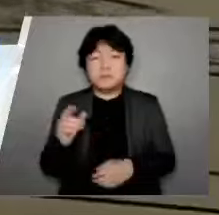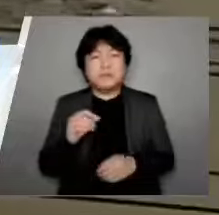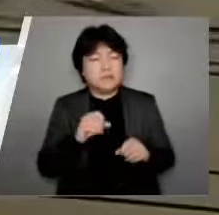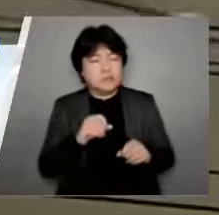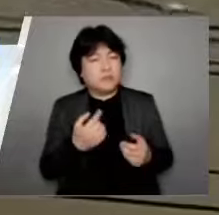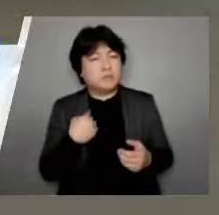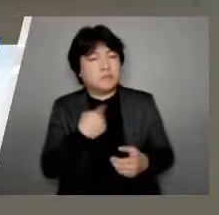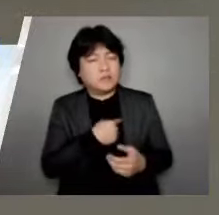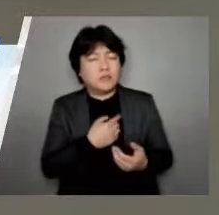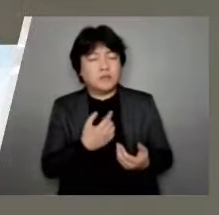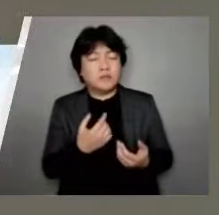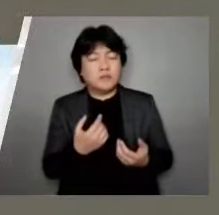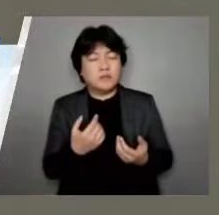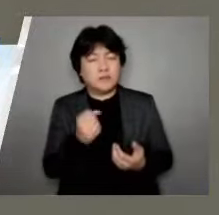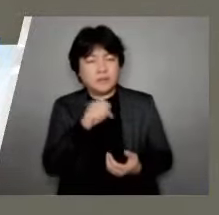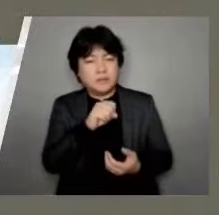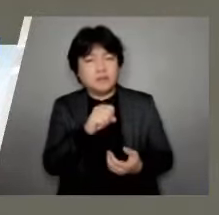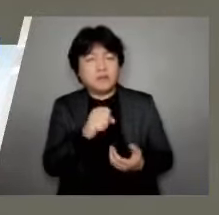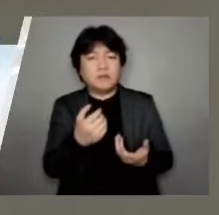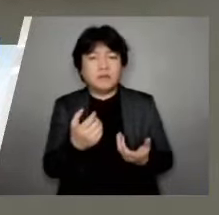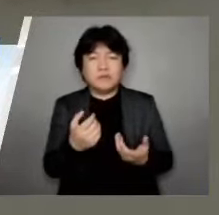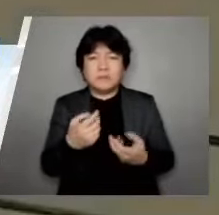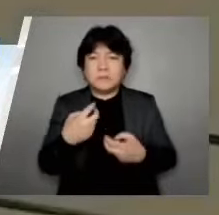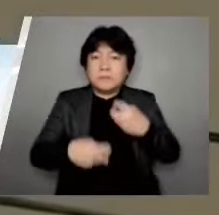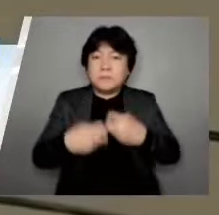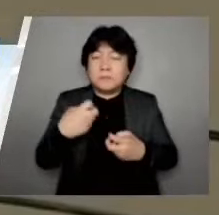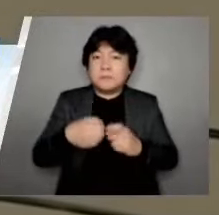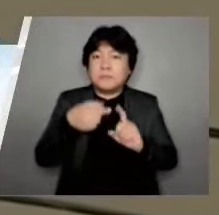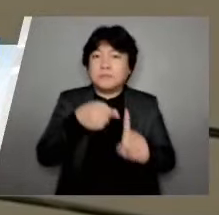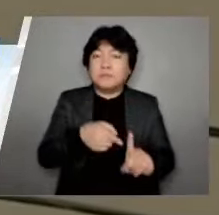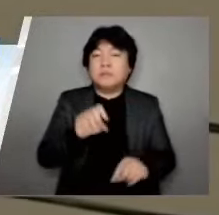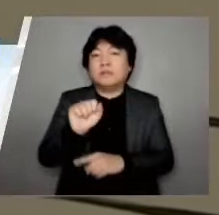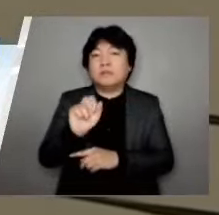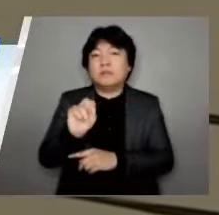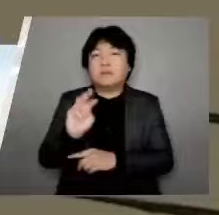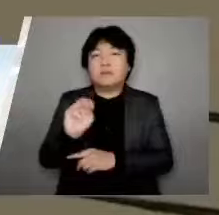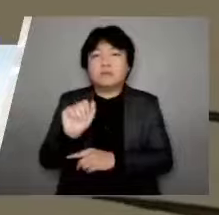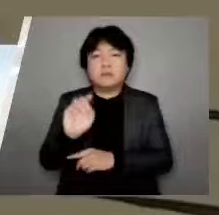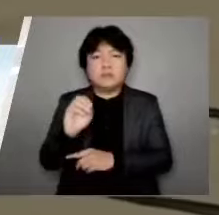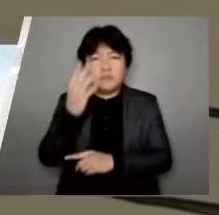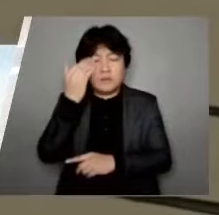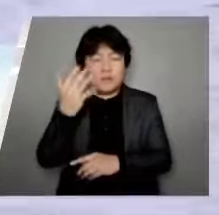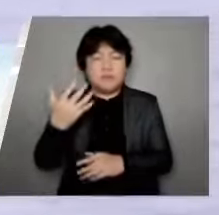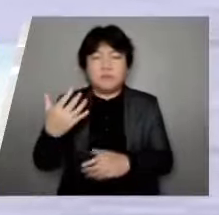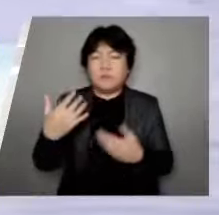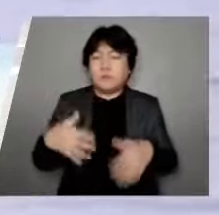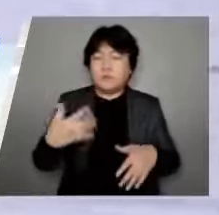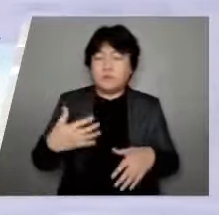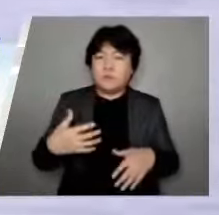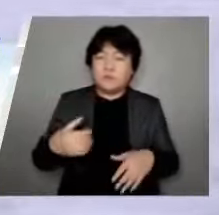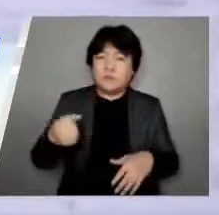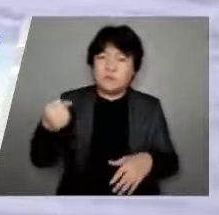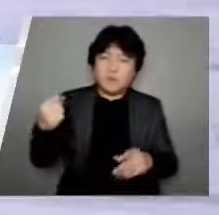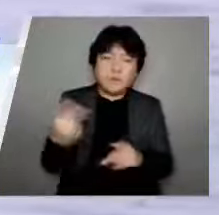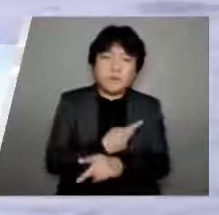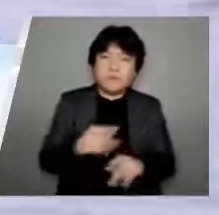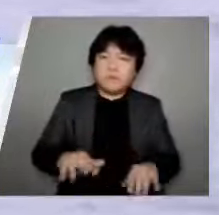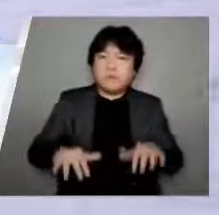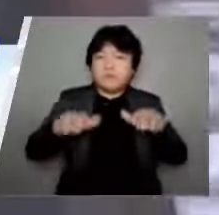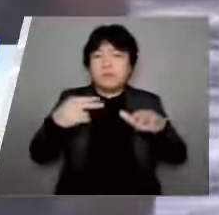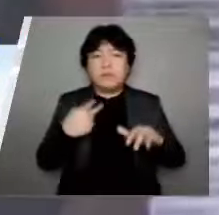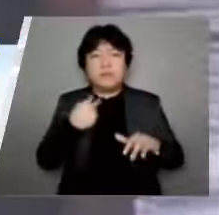ngunit nagkakaproblema tayo sa San Mateo dahil sa taas ng tubig, hindi talaga mapasok-pasok kanina pa.